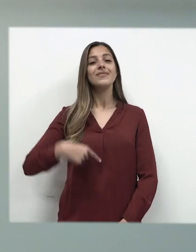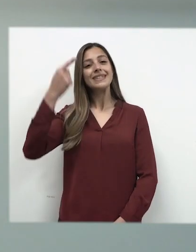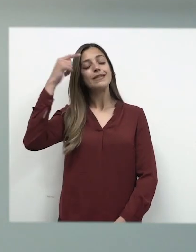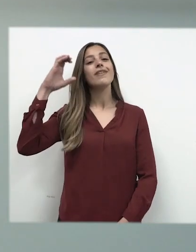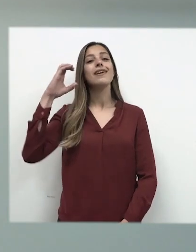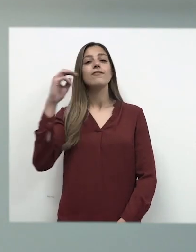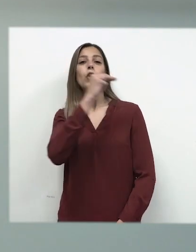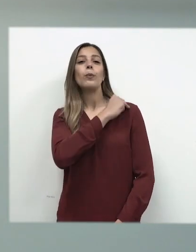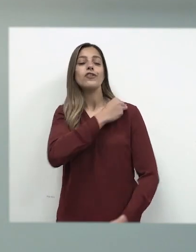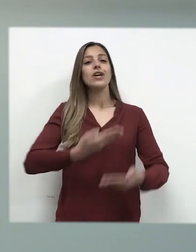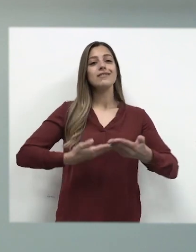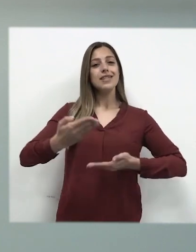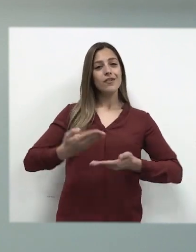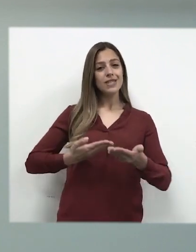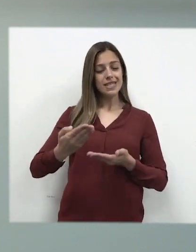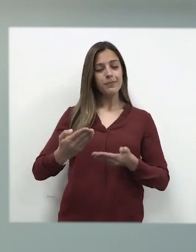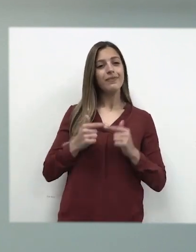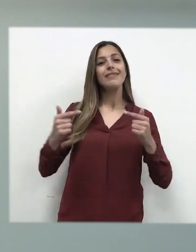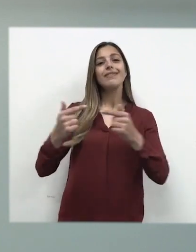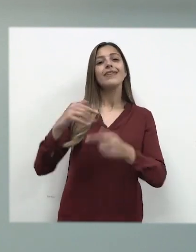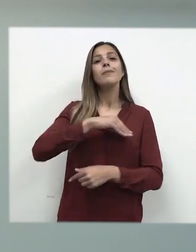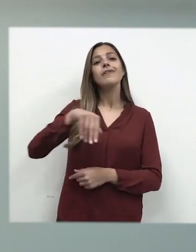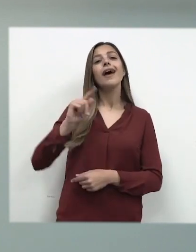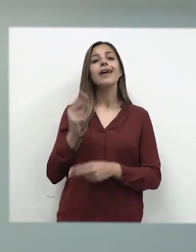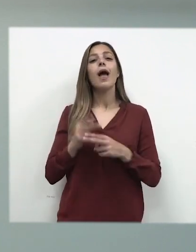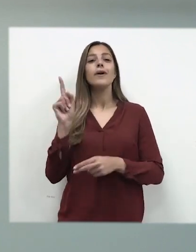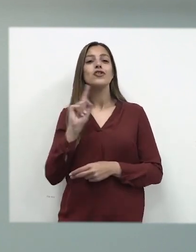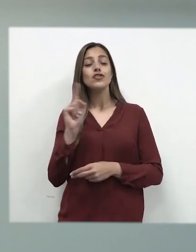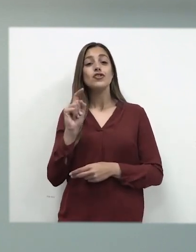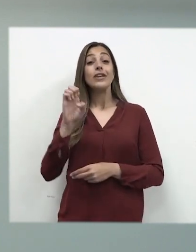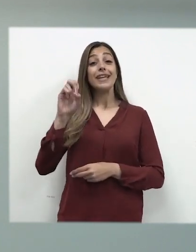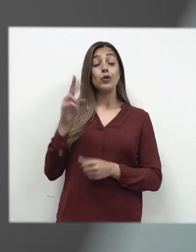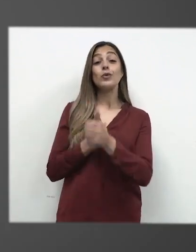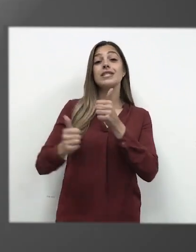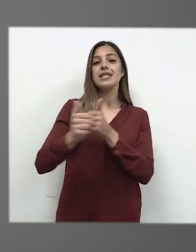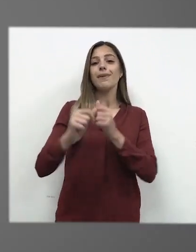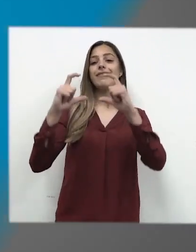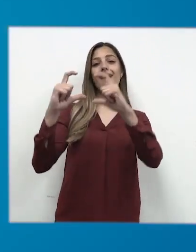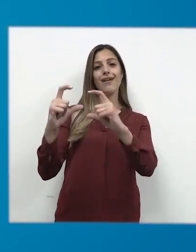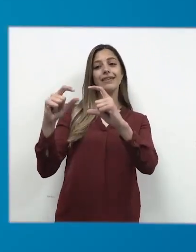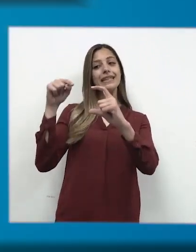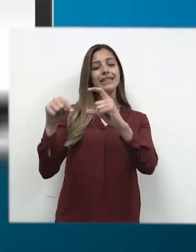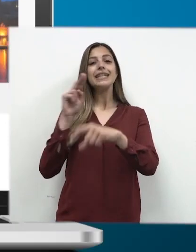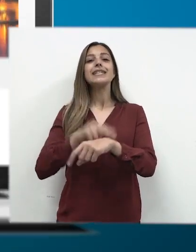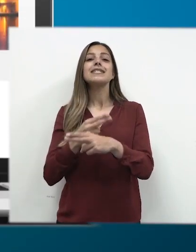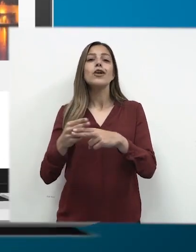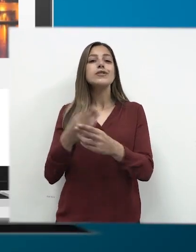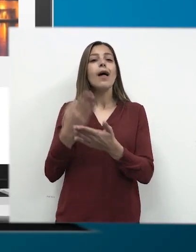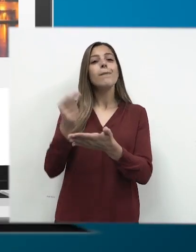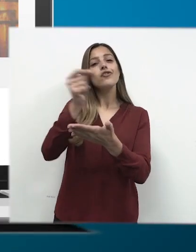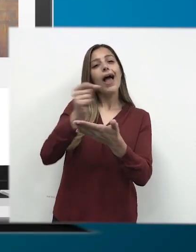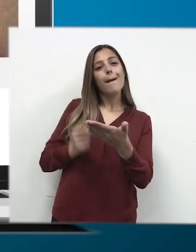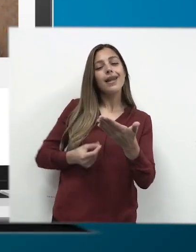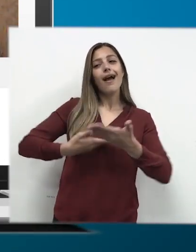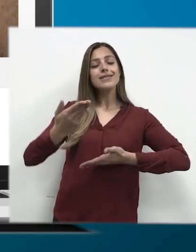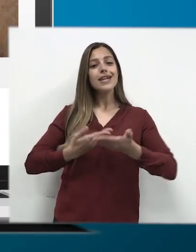Jena Clifford Manager ta' Servizji Il-team ta' Servizji u ħros liju Disability Card Per mesta din l-card perso una jiste